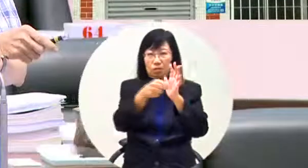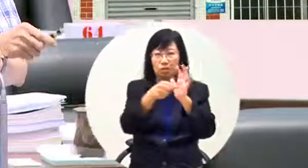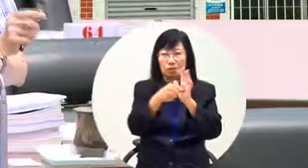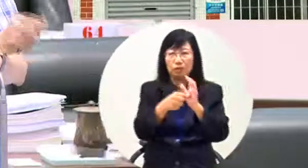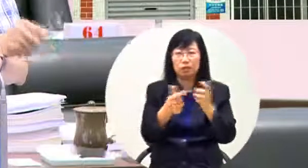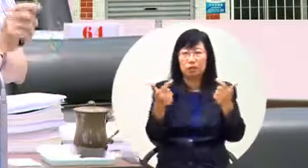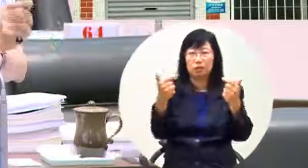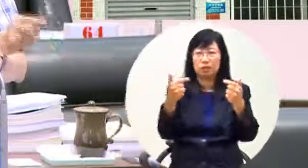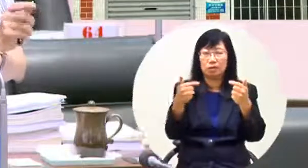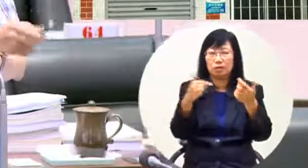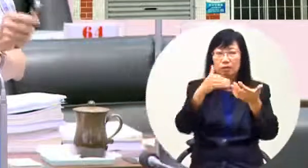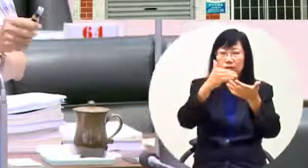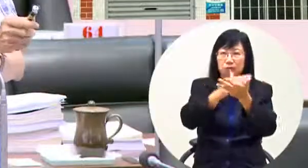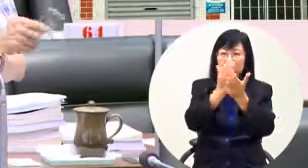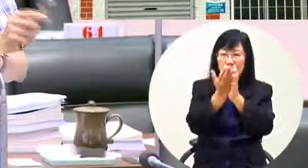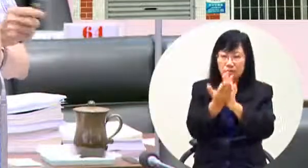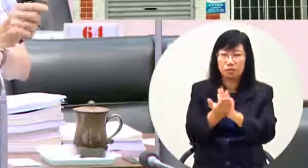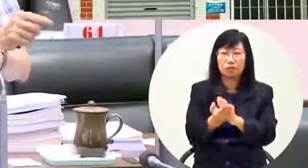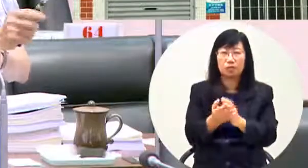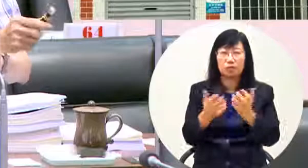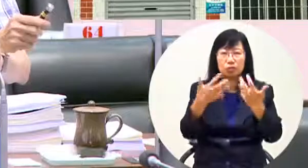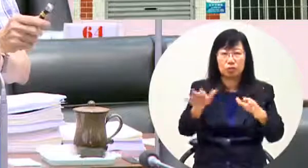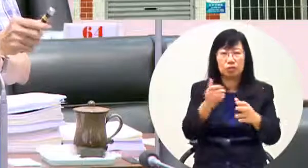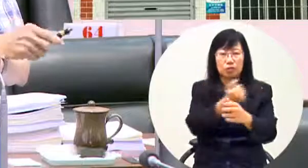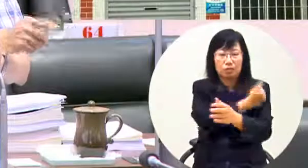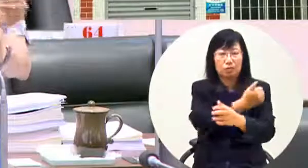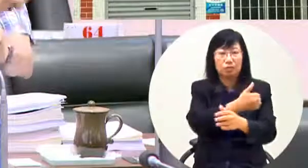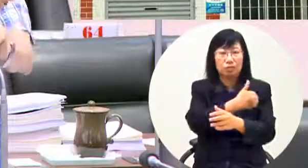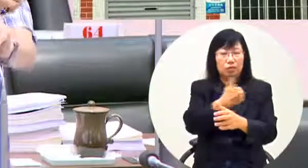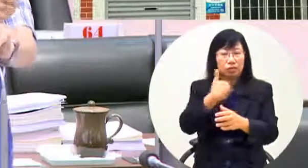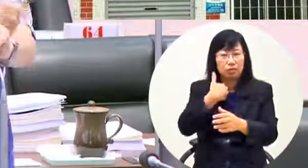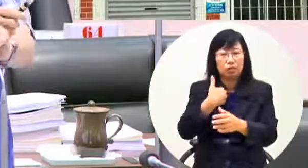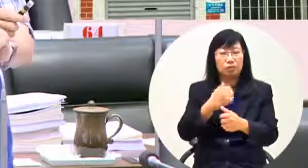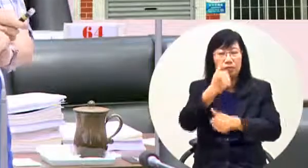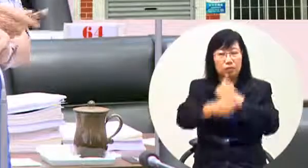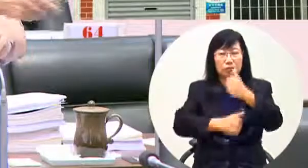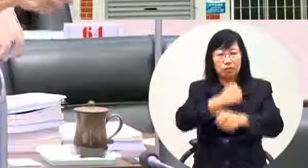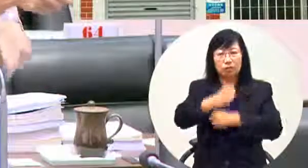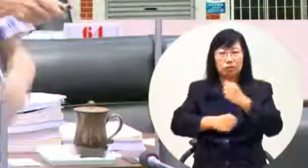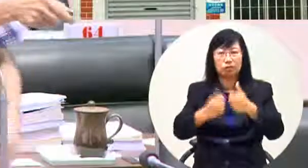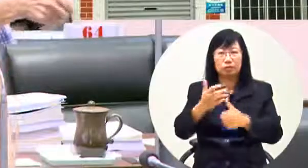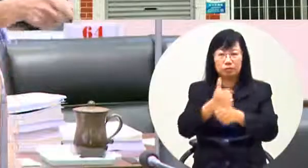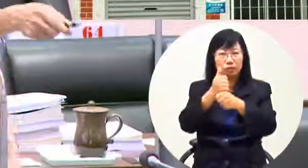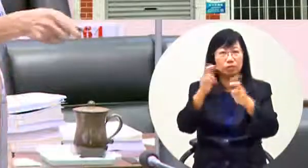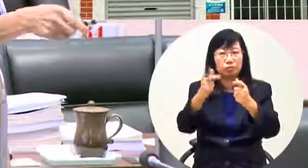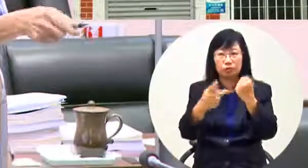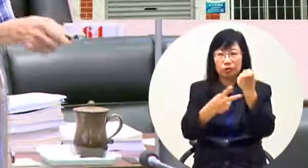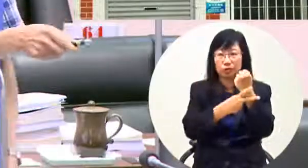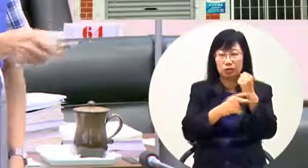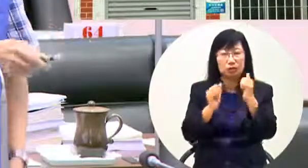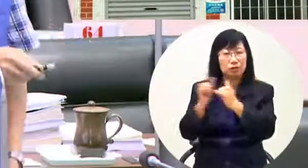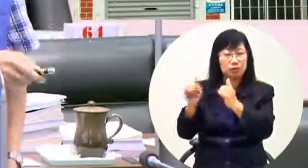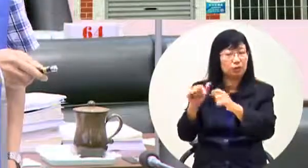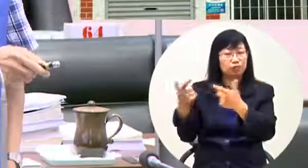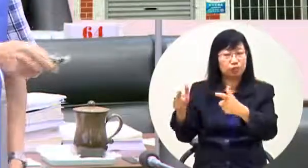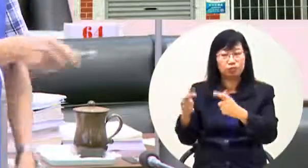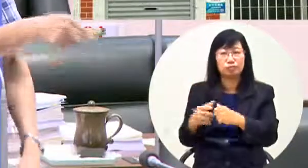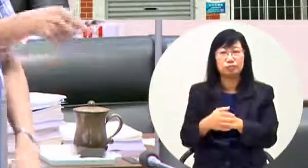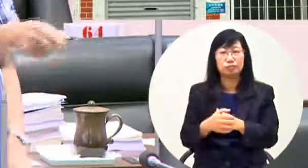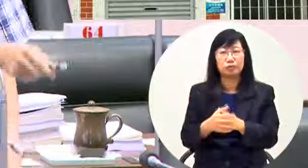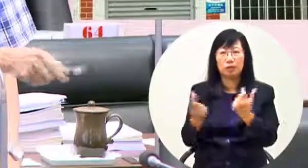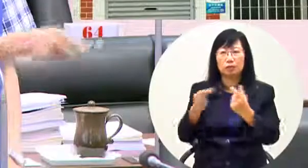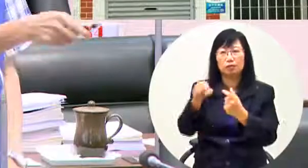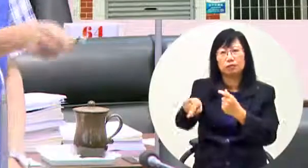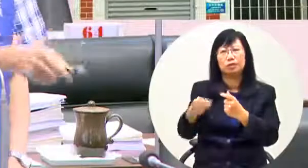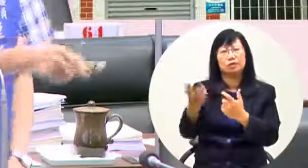心哦，社区的，不是里的，不是里邻的了哈。像这种以前里集会所 ，no， 我